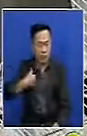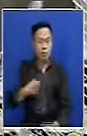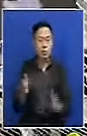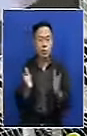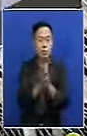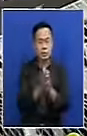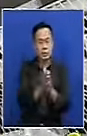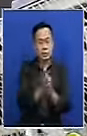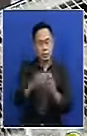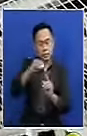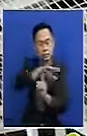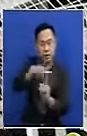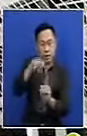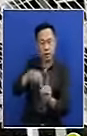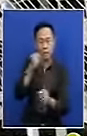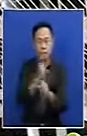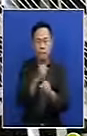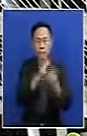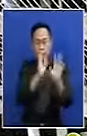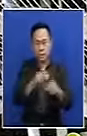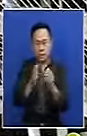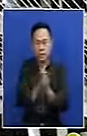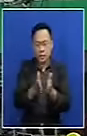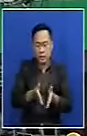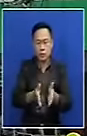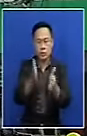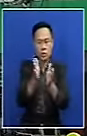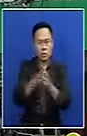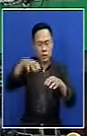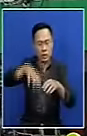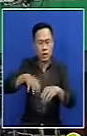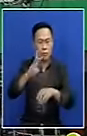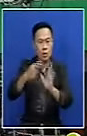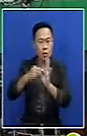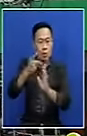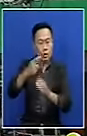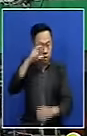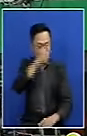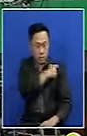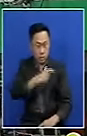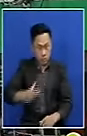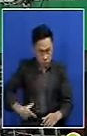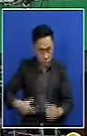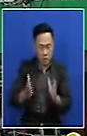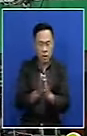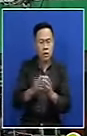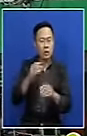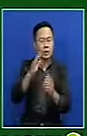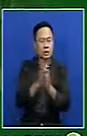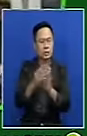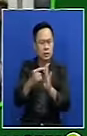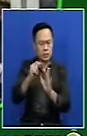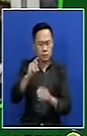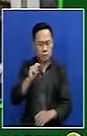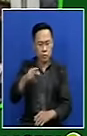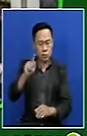าอยากจะทำก็คือถนนจิตรลดาครับส่วนของประทุมวันมีพญาไทพหลโยธินแล้วก็จะ